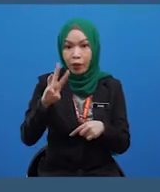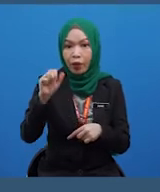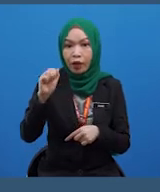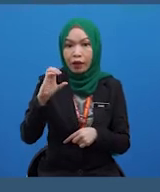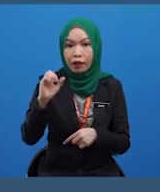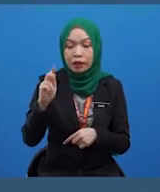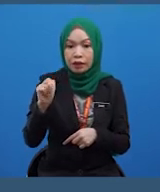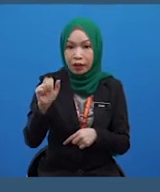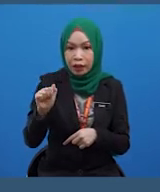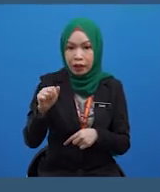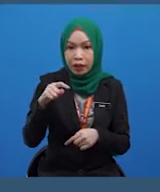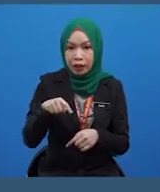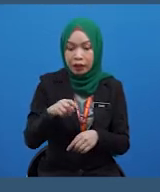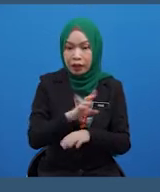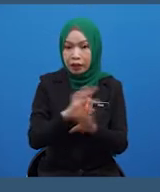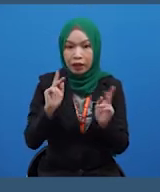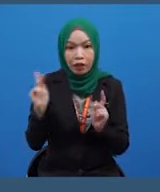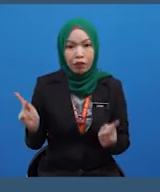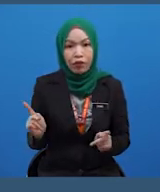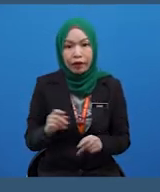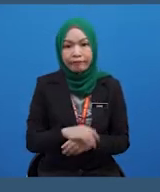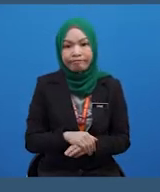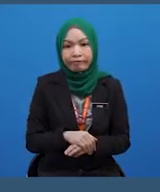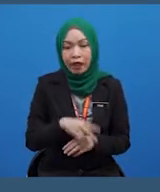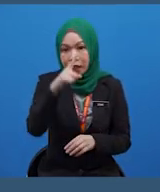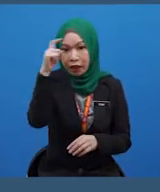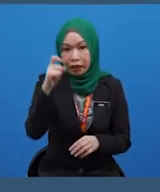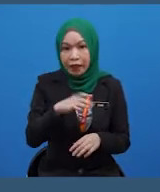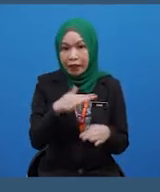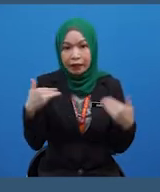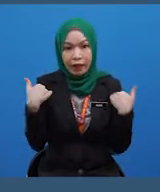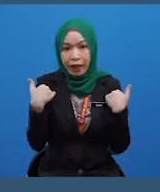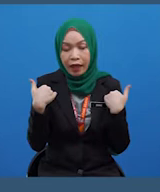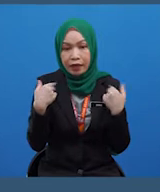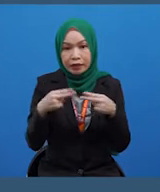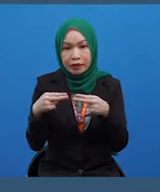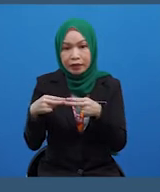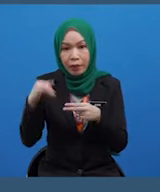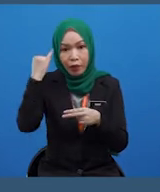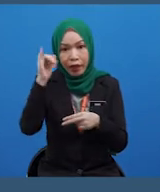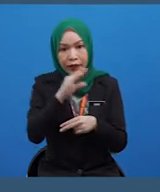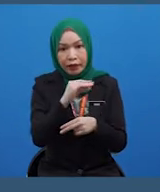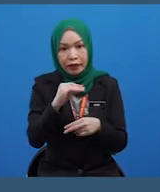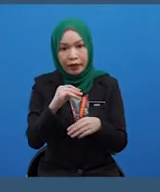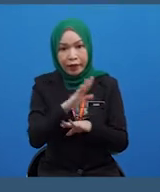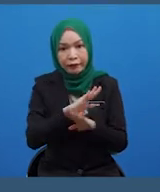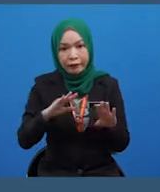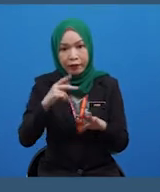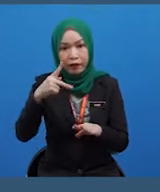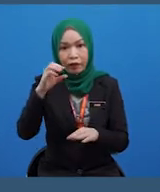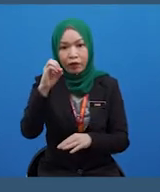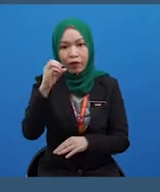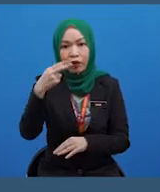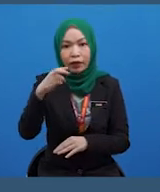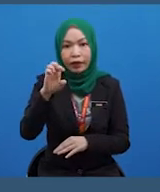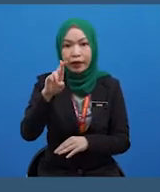kerana ayat kedua tidak mempunyai kesinambungan idea atau tidak berkoheren dengan ayat yang